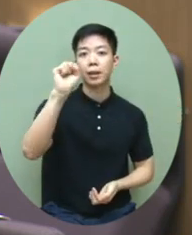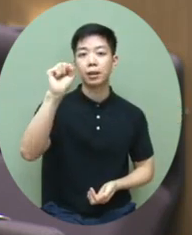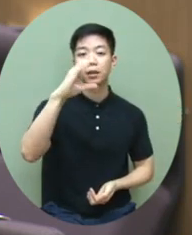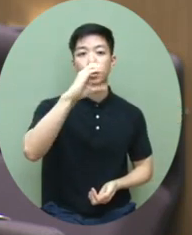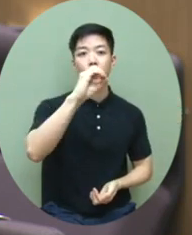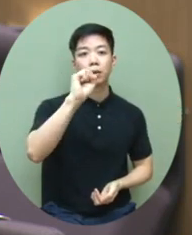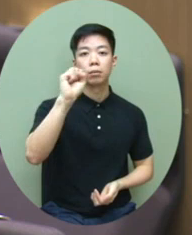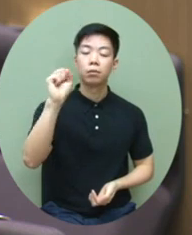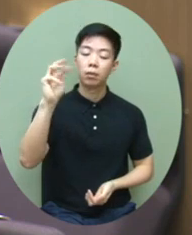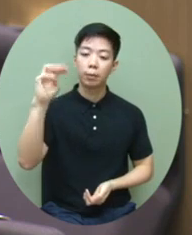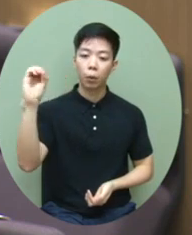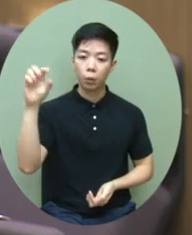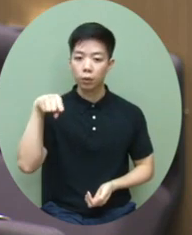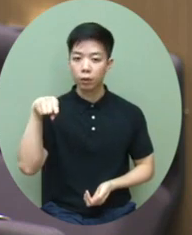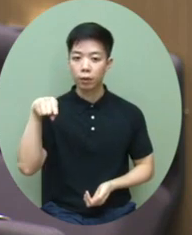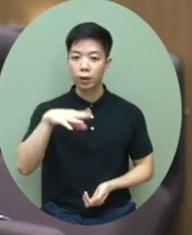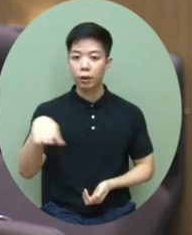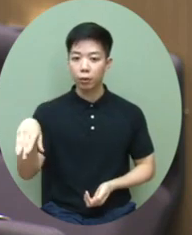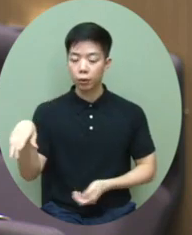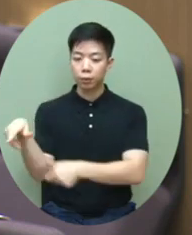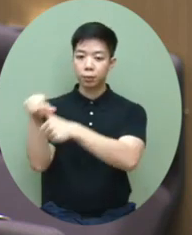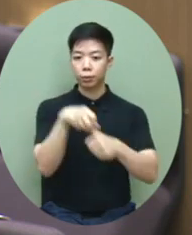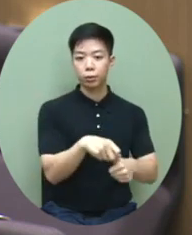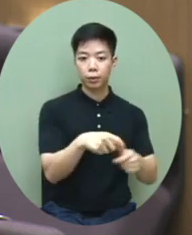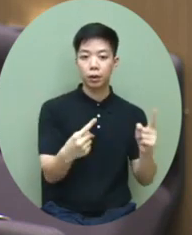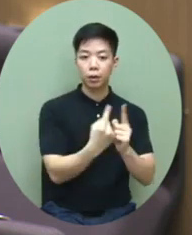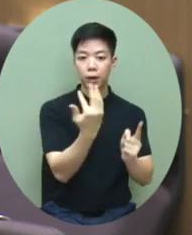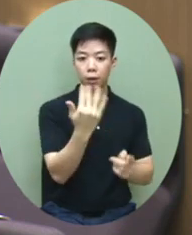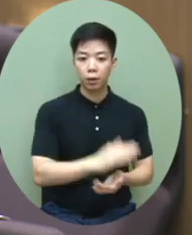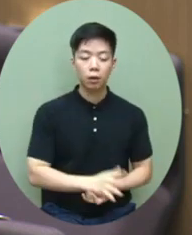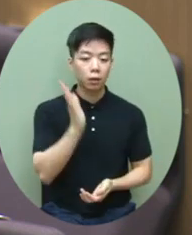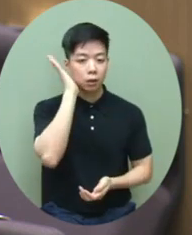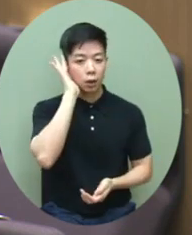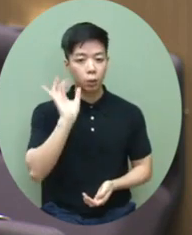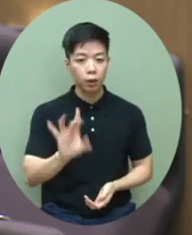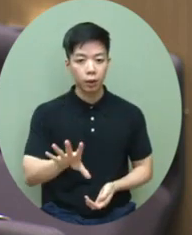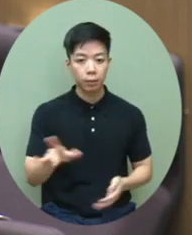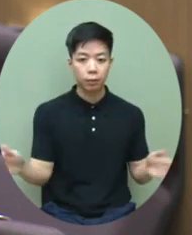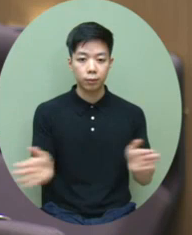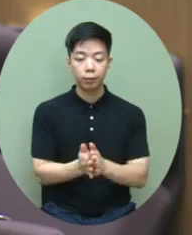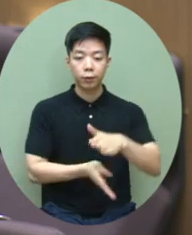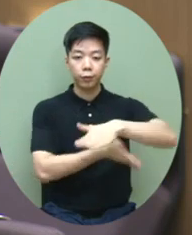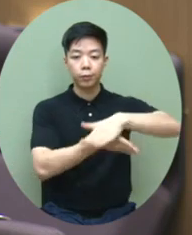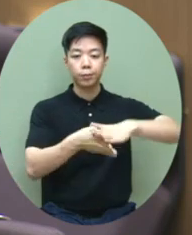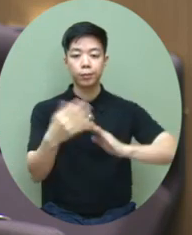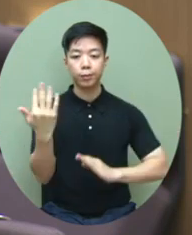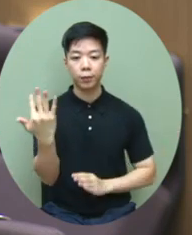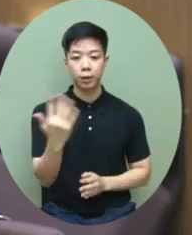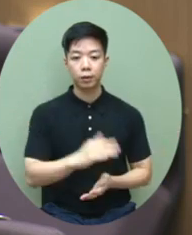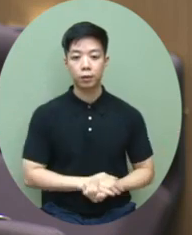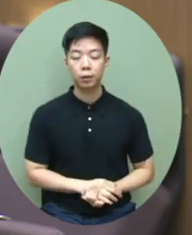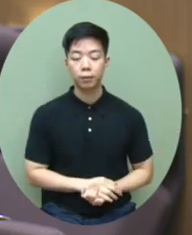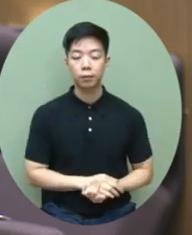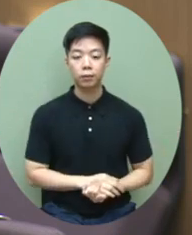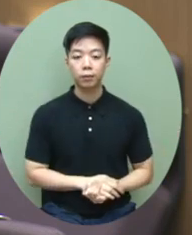個同行者入去集中檢疫啦？嗰間酒店係合共可以提供到幾多間房，同埋有冇話已